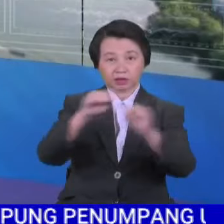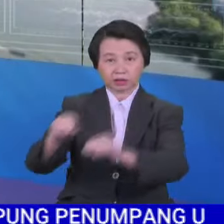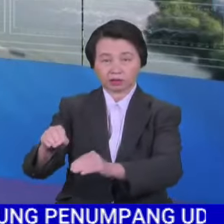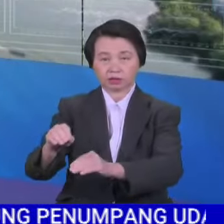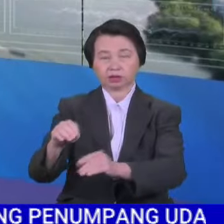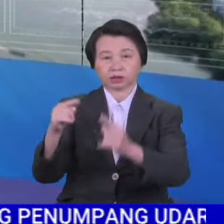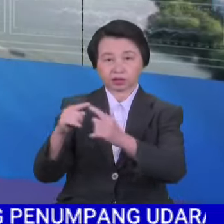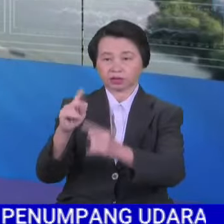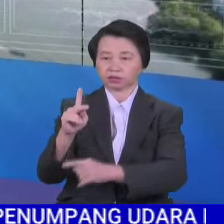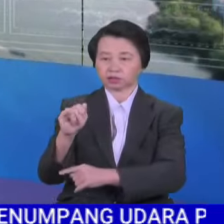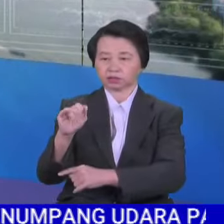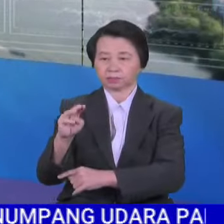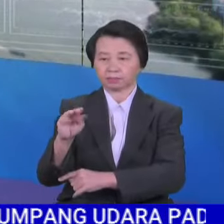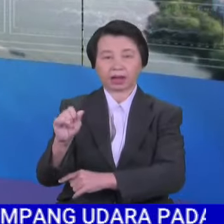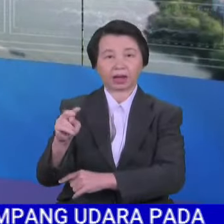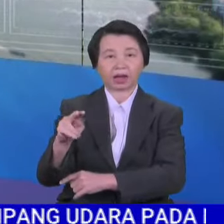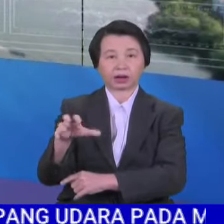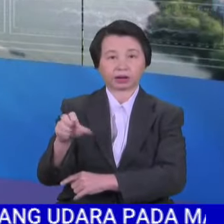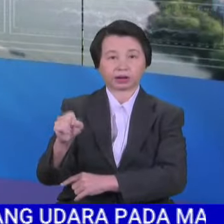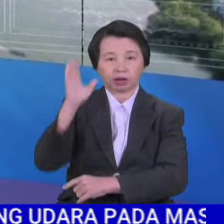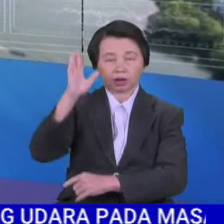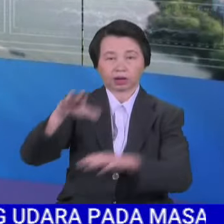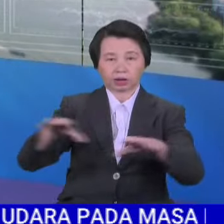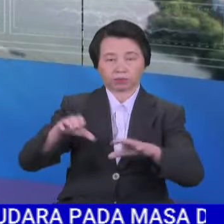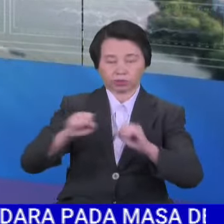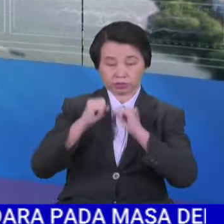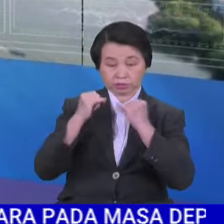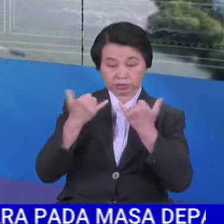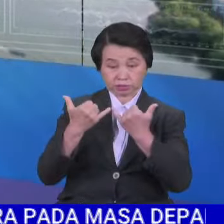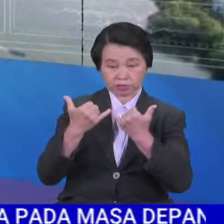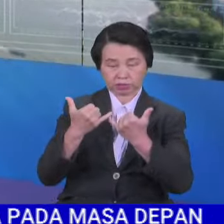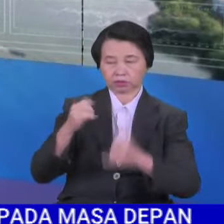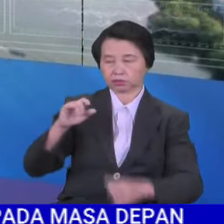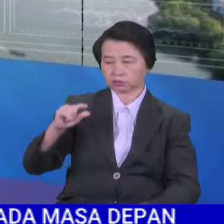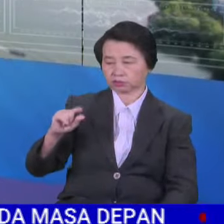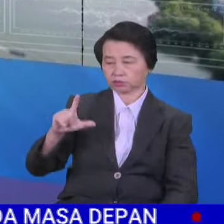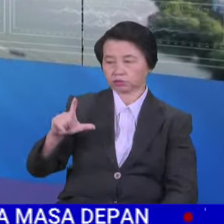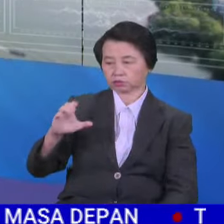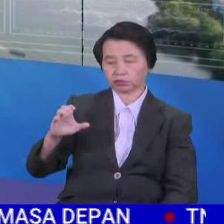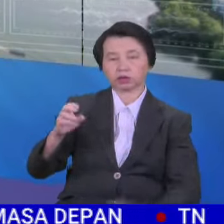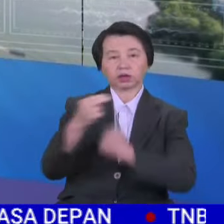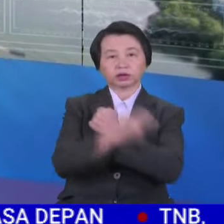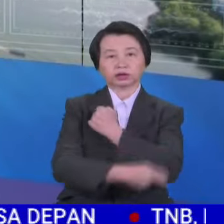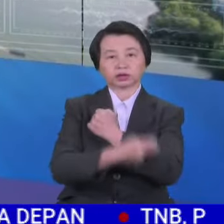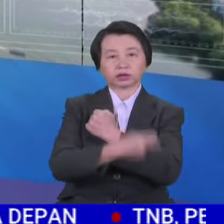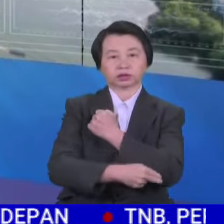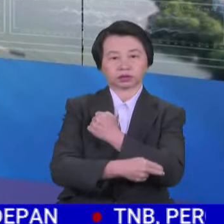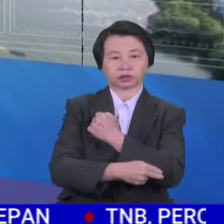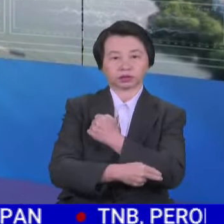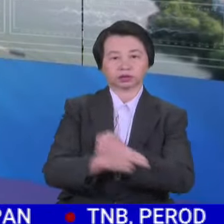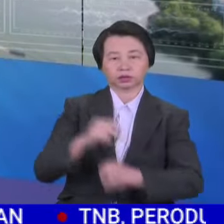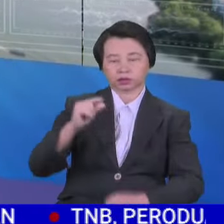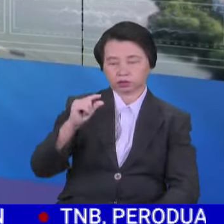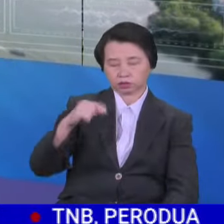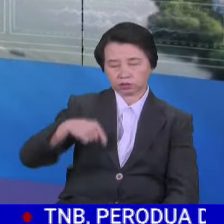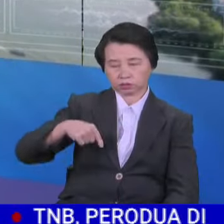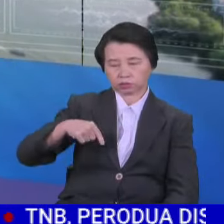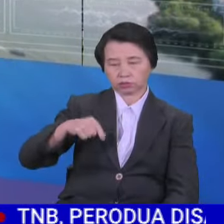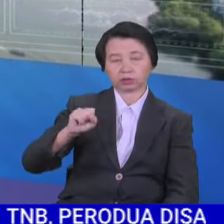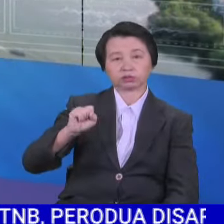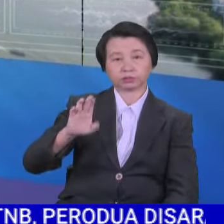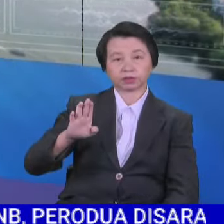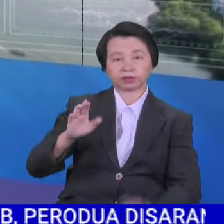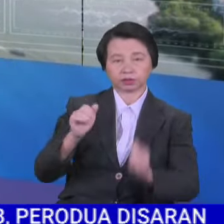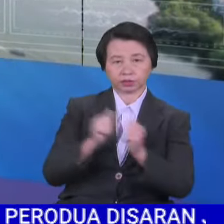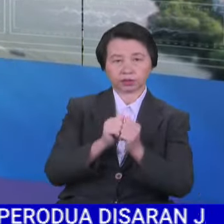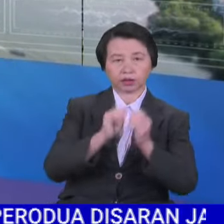kekekeke manis akan dilaksana syari'at berkaitan kerajaan Chelsea Negeri Khazanah Sabah berhad USB bersama